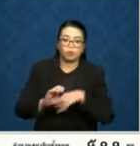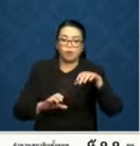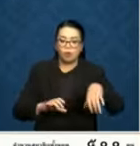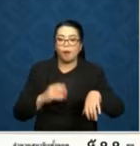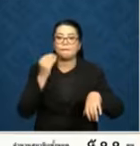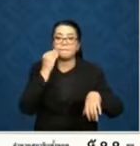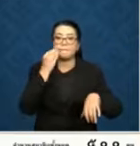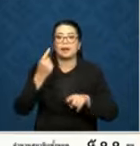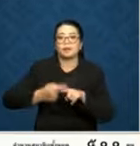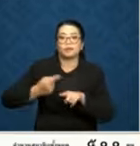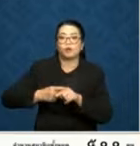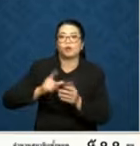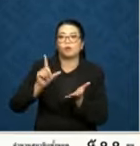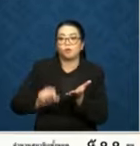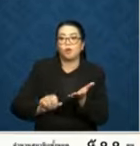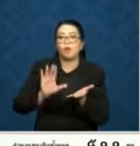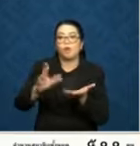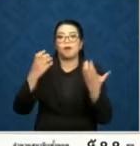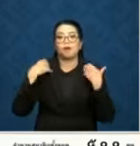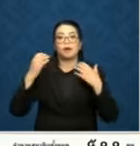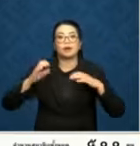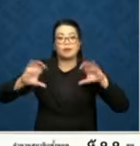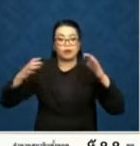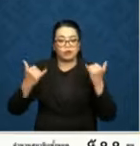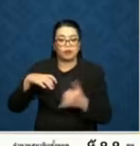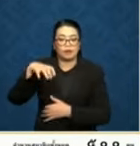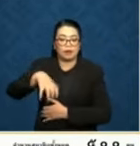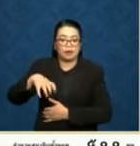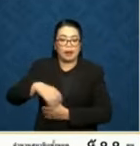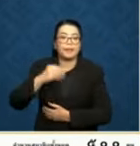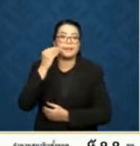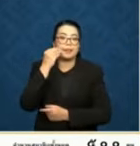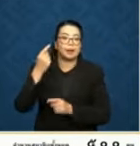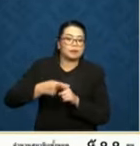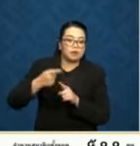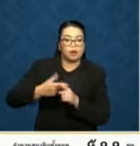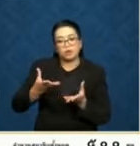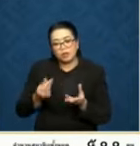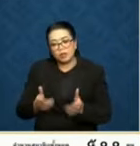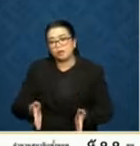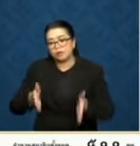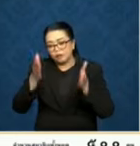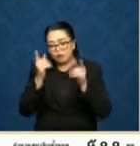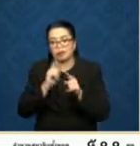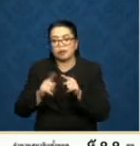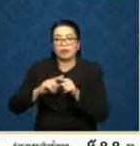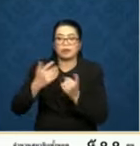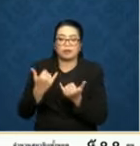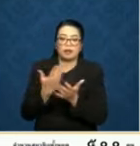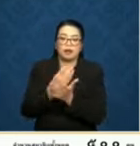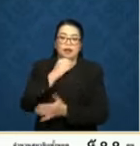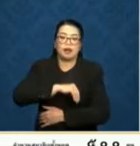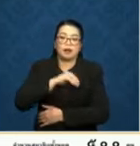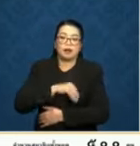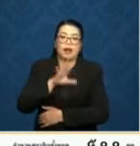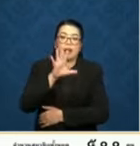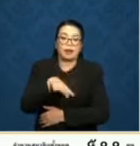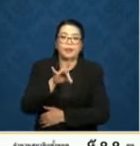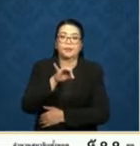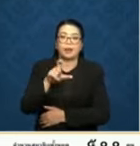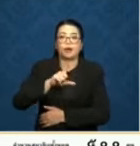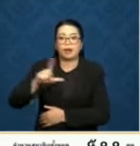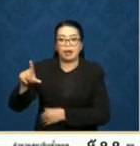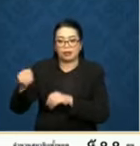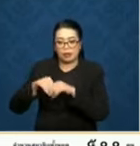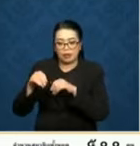examinationต้เรีวใปจจุบันการเคหาแ่ชาิเรามีเงินรายได้อยู่ประมาณ 5800 หวาร้านเกอบ 5